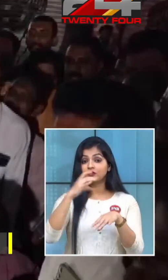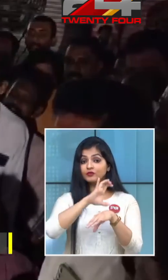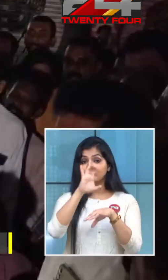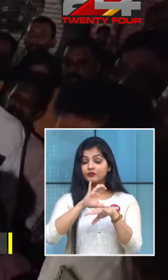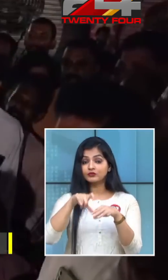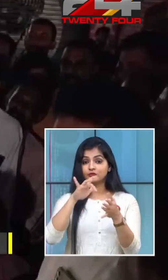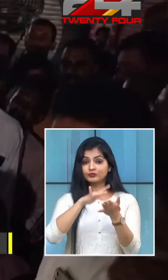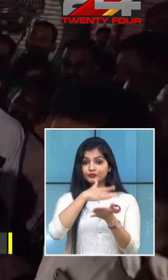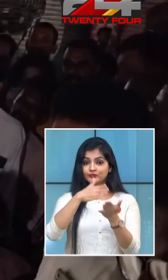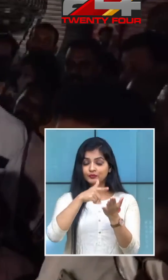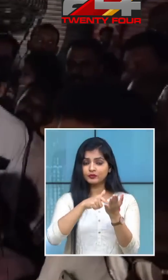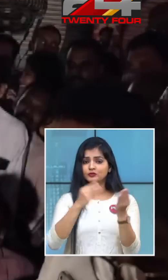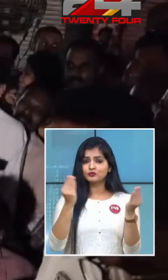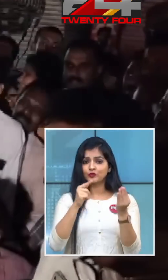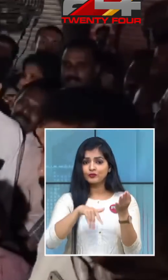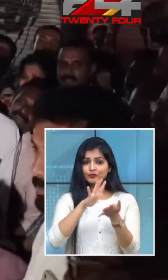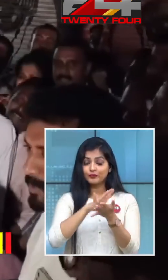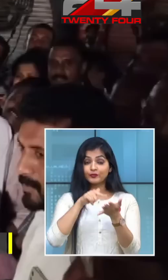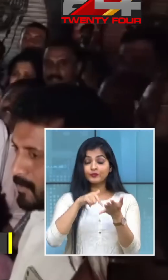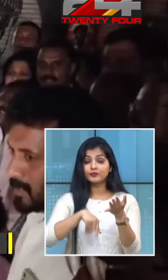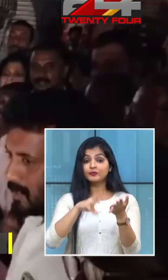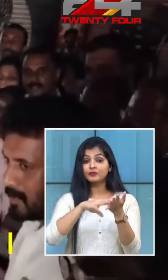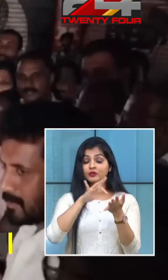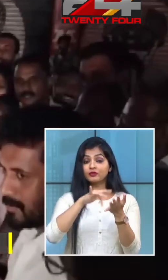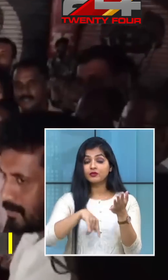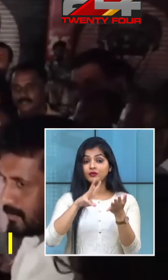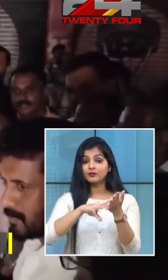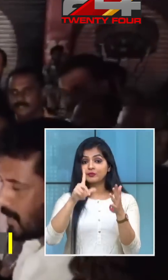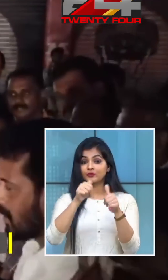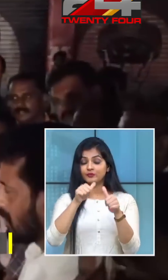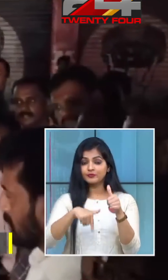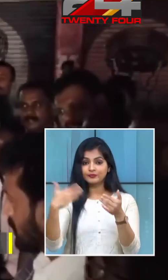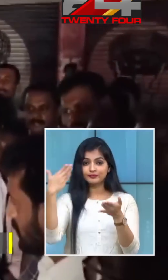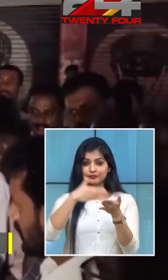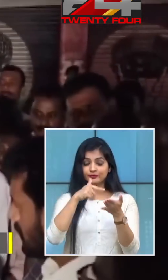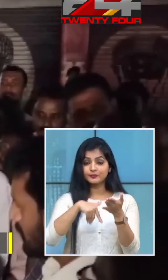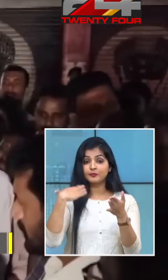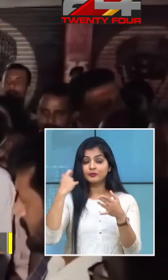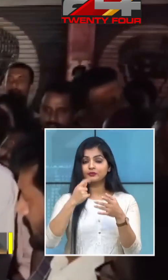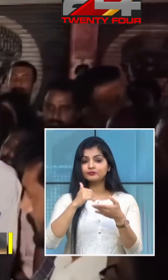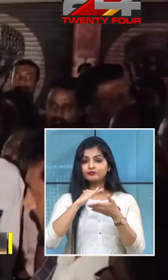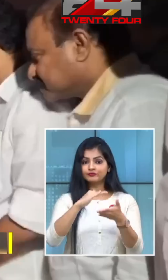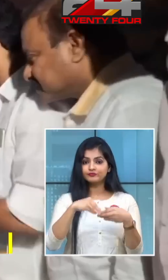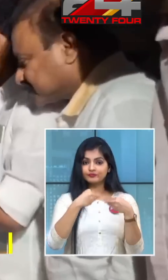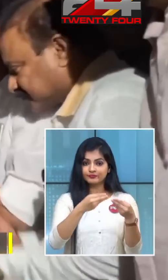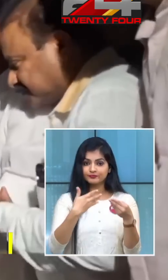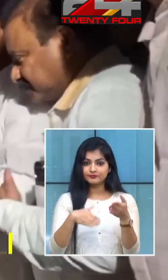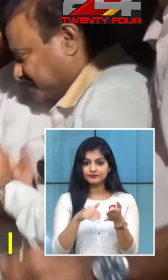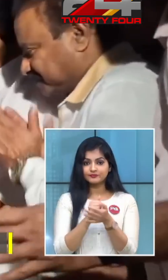ചാരുമൂട് ജംഗ്ഷനിൽ നടന്ന ലളിതമായ ചടങ്ങിൽ മാവേലിക്കര MLA MS അരുൺകുമാറിന്റെ സാന്നിധ്യത്തിൽ മന്ത്രി തുക കൈമാറി.